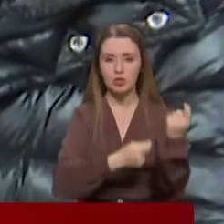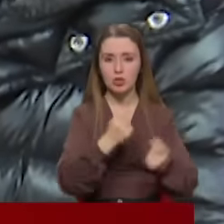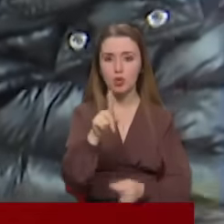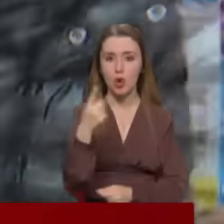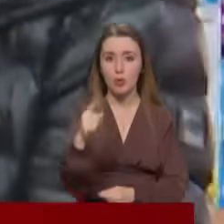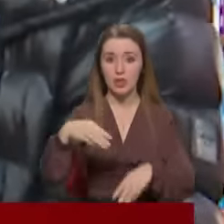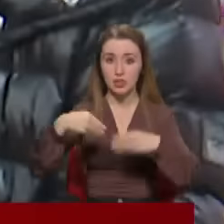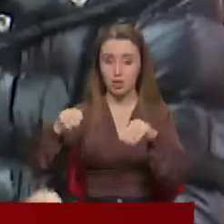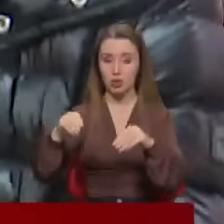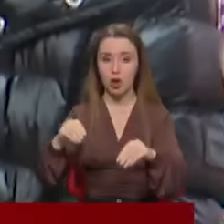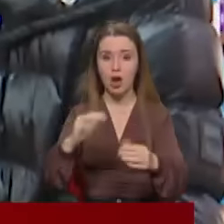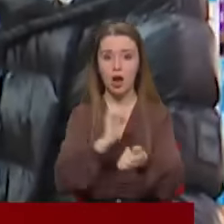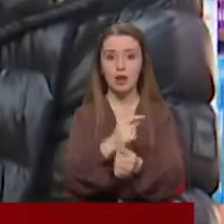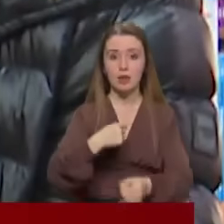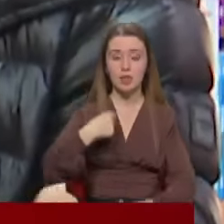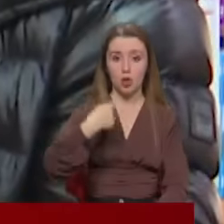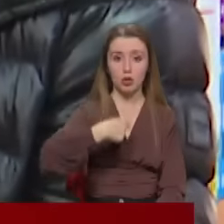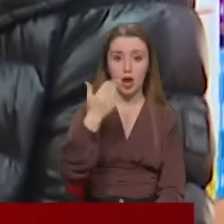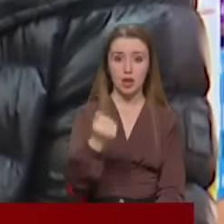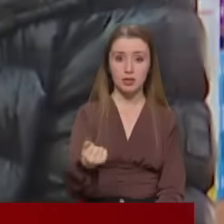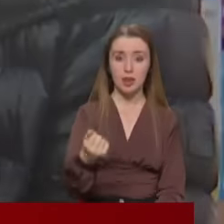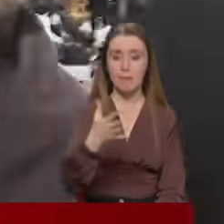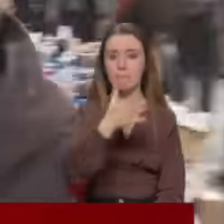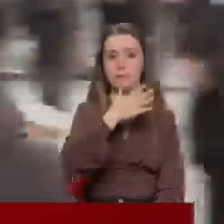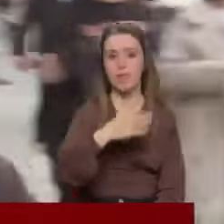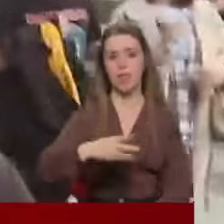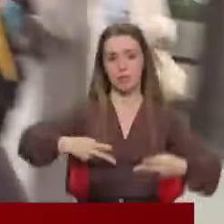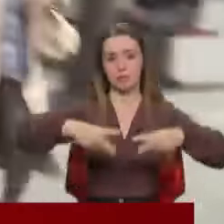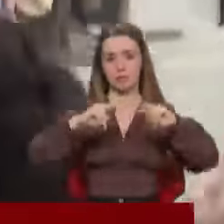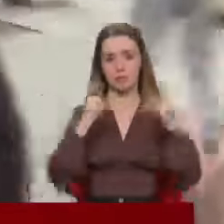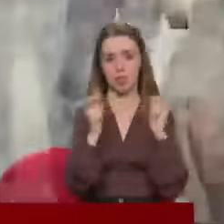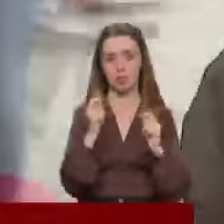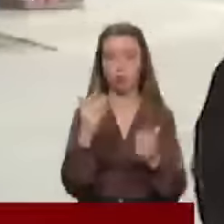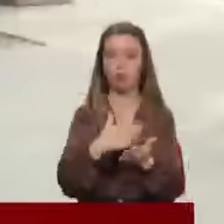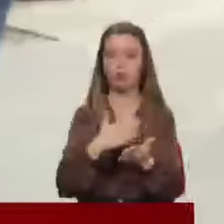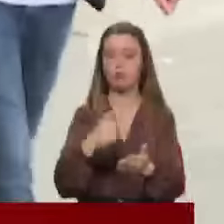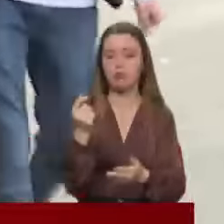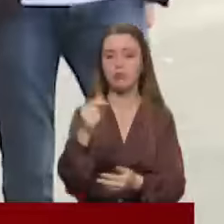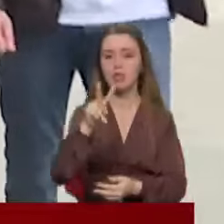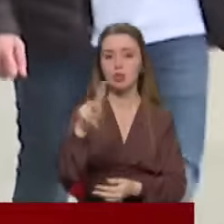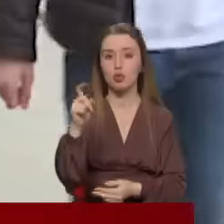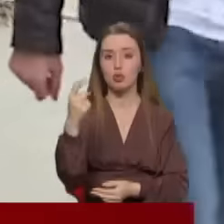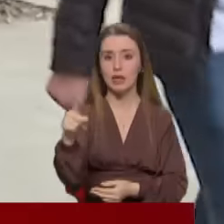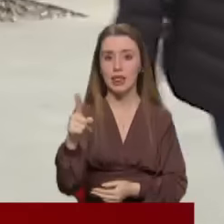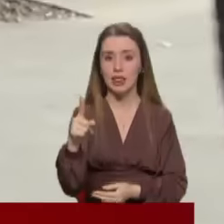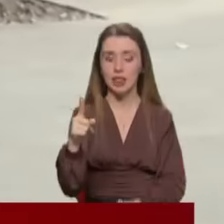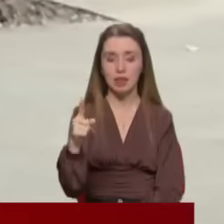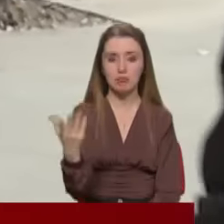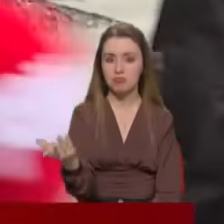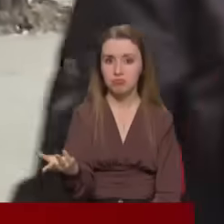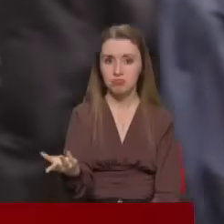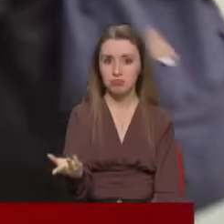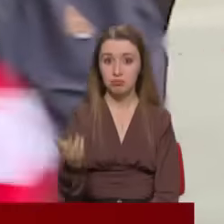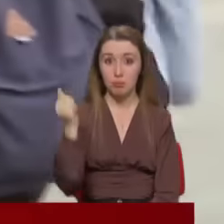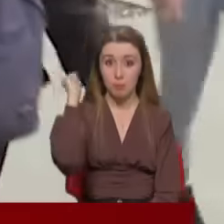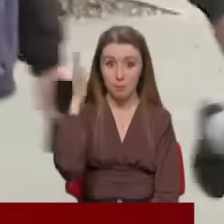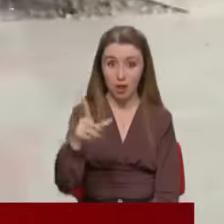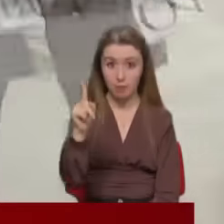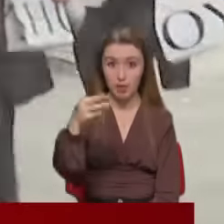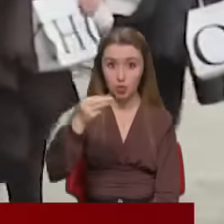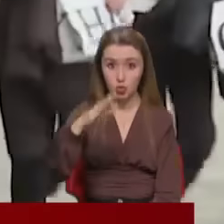liraya seti satıyorlar. Veli bizden alsa bile bir şekilde gelip iade etmek zorunda kalıyor. Ne kadar kitap ücreti ödediniz? 29 bin lira mıydı neydi? Çok fazla. Bir